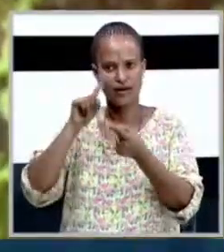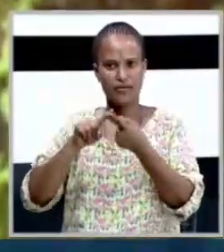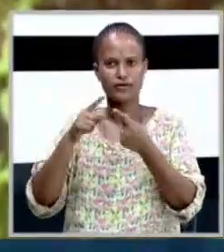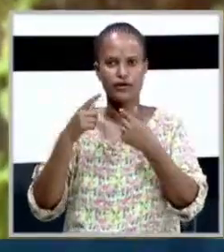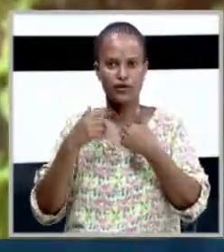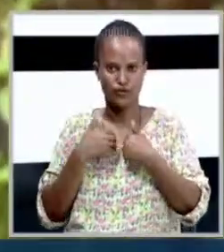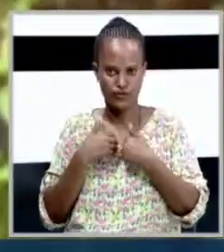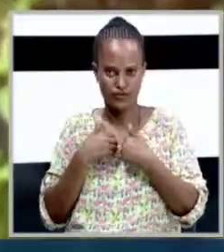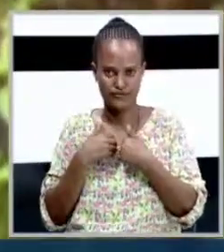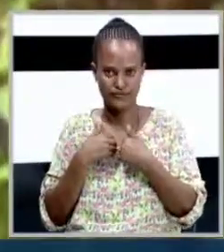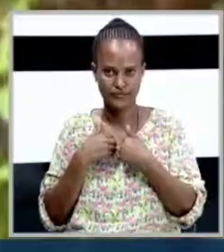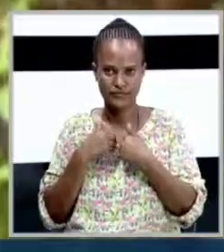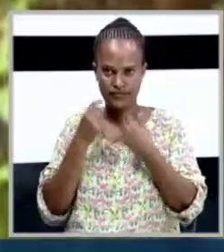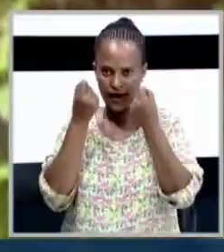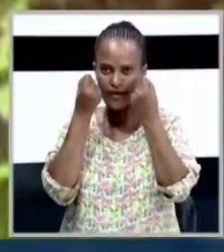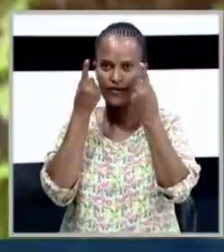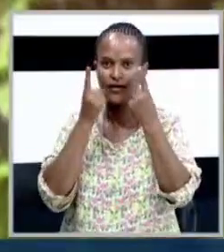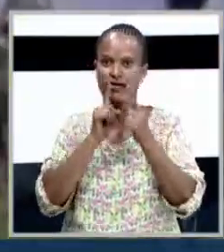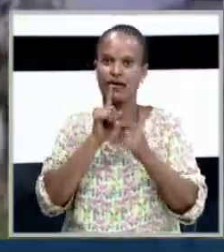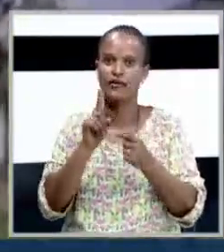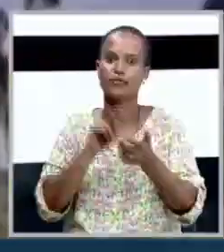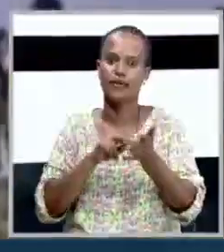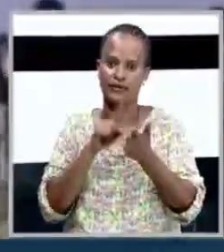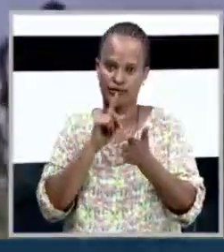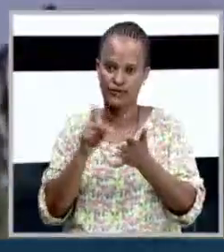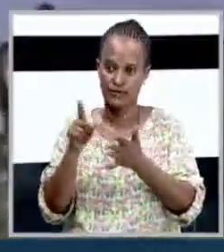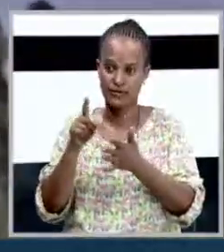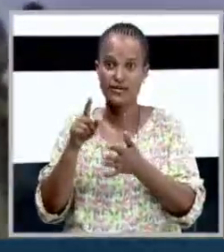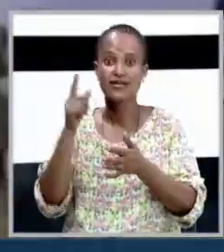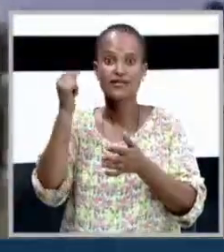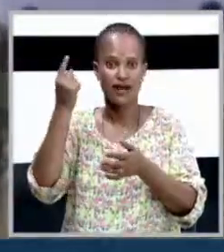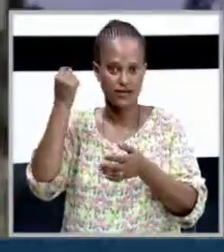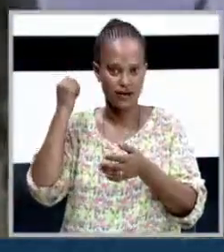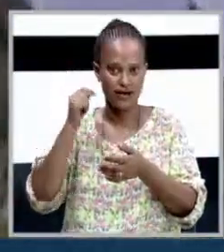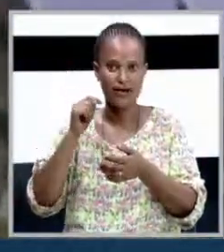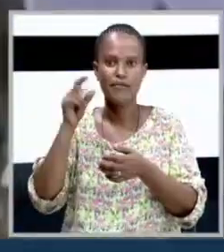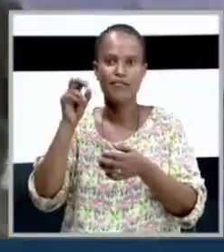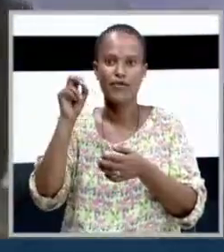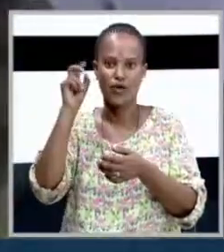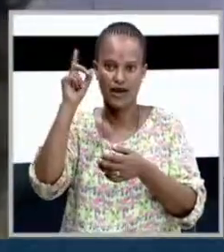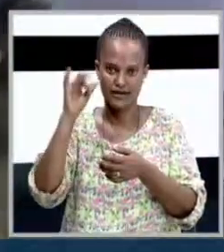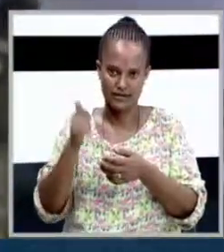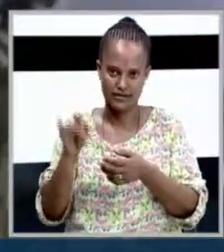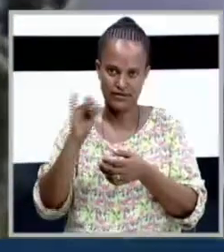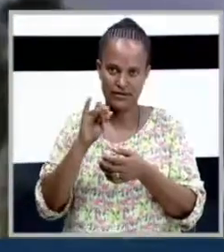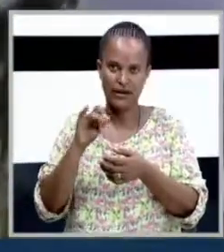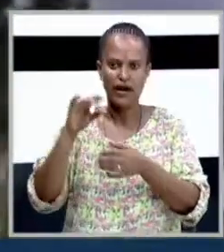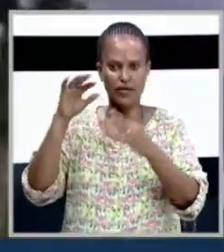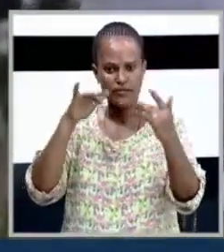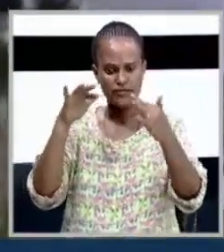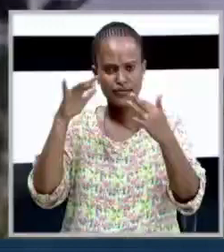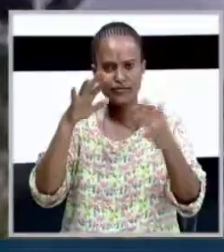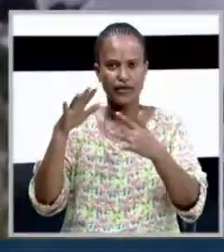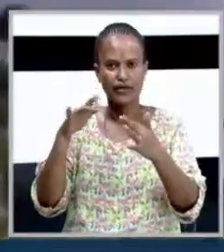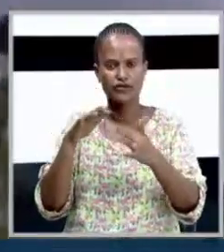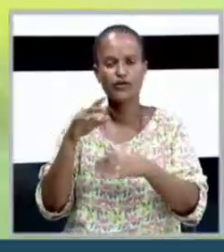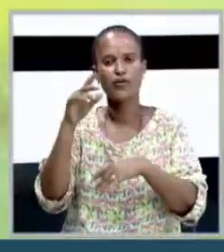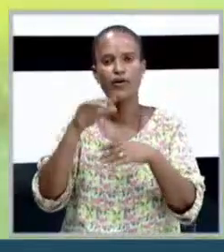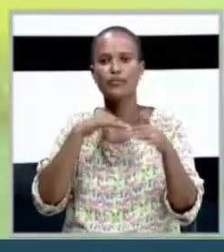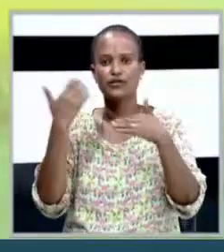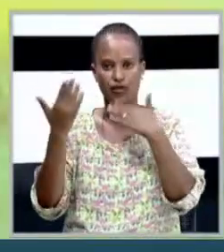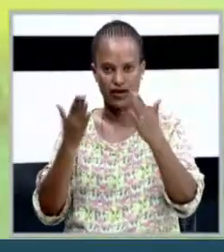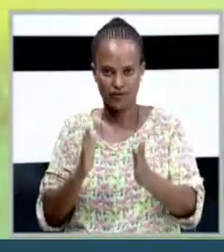ዘሎ ኣረዳድኣ እዩ ማለት እዩ። እቲ ዛንታ ዛንታ መዋእል እዩ። ኣብ ግንባር ሰፊሮም እናተቓለሱ ኣብ እዋን